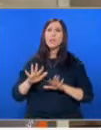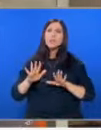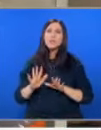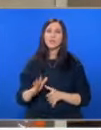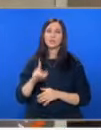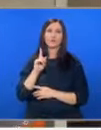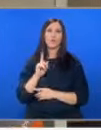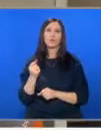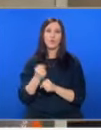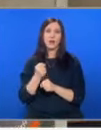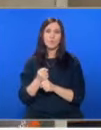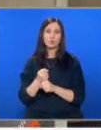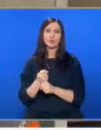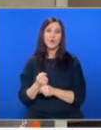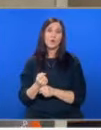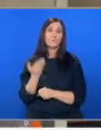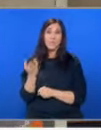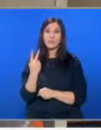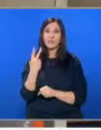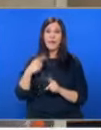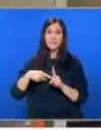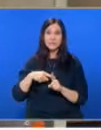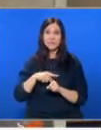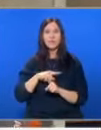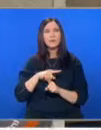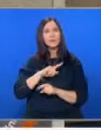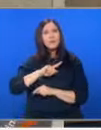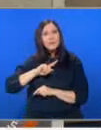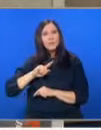което работещо тези два месеца, докато се